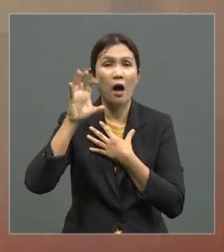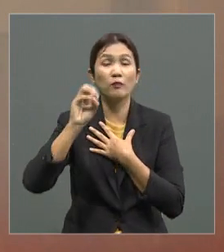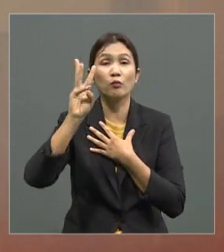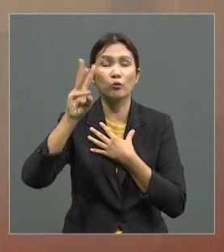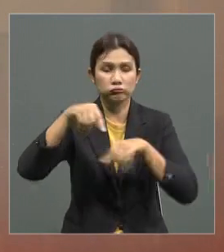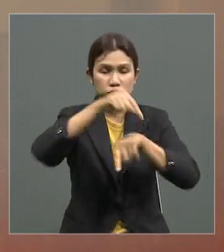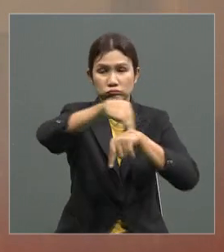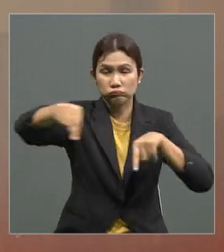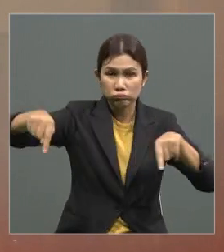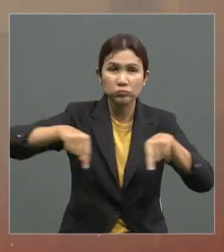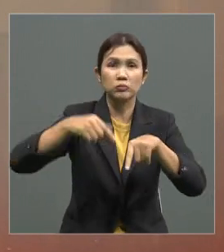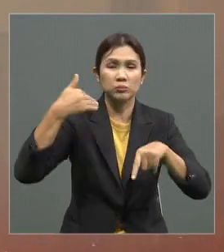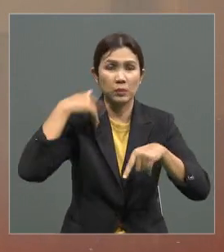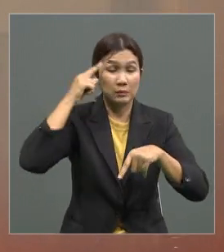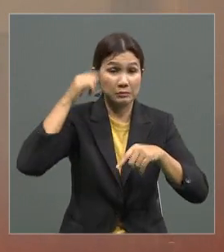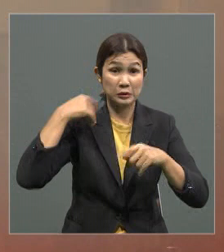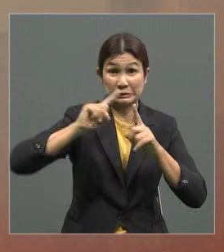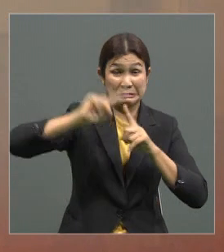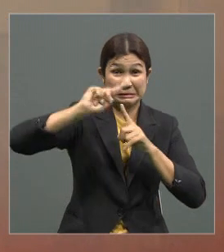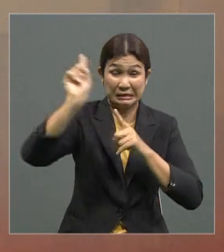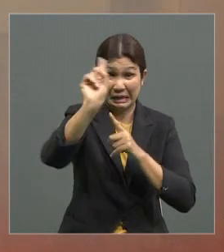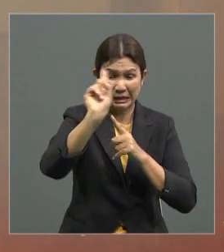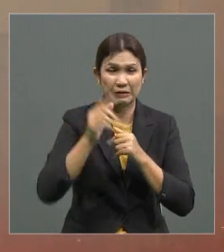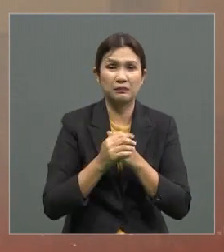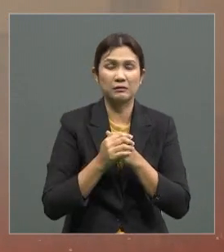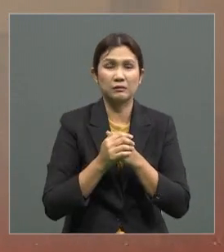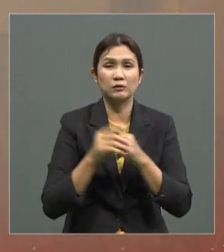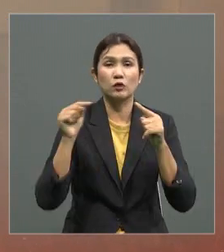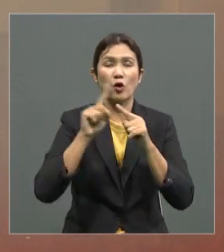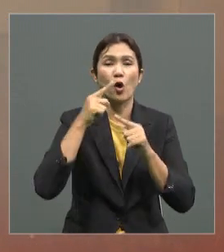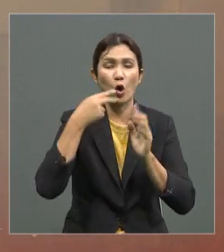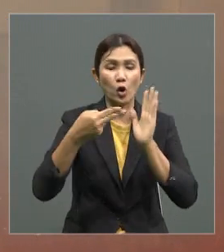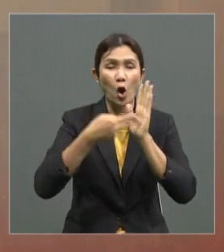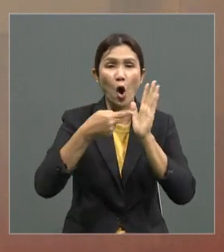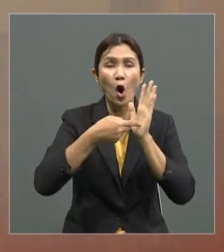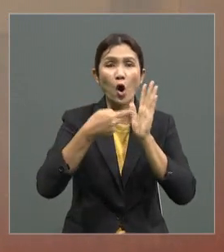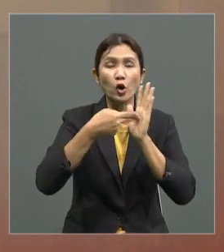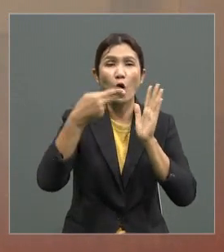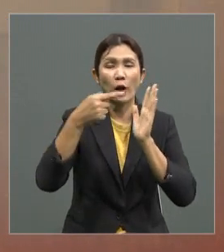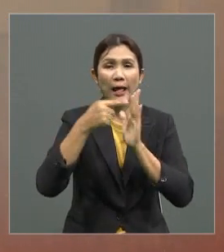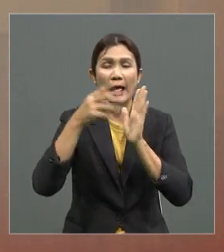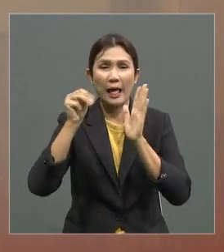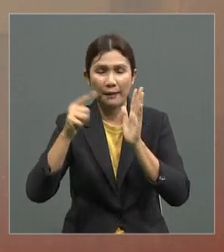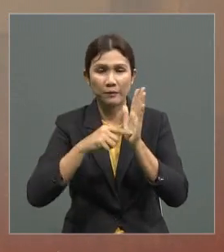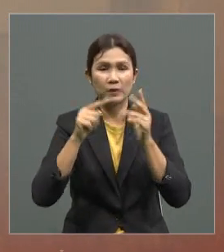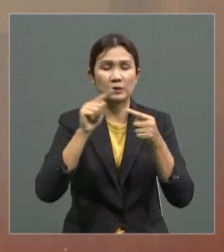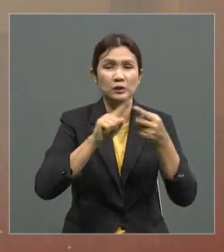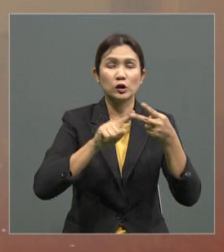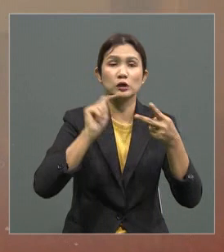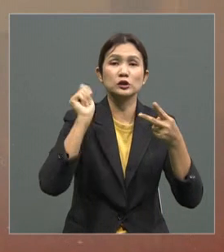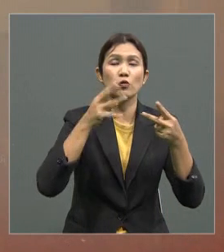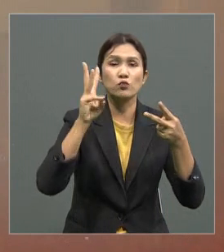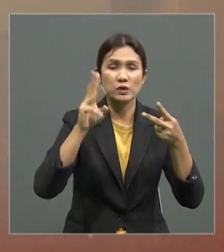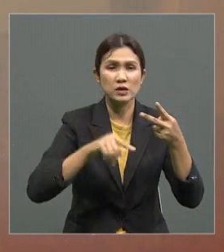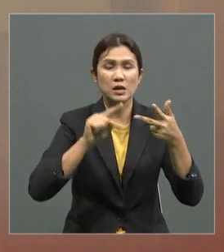ใน44เขต5อันดับสูงสุดน่ะอันดับแรกอยู่ในเขตหนองแขมรองลงมาทวีวัฒนาคลองสามวาบาง